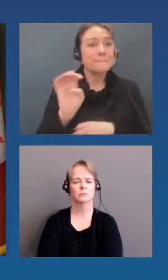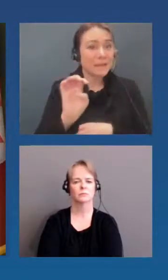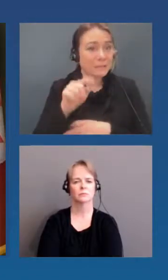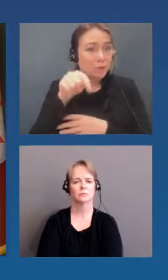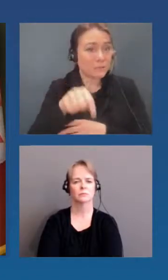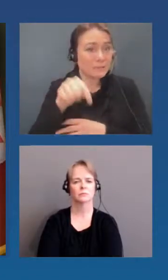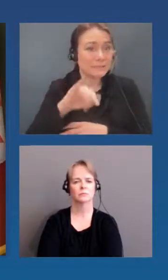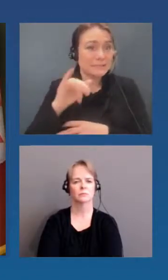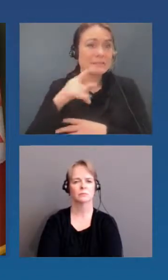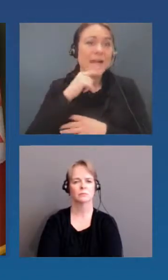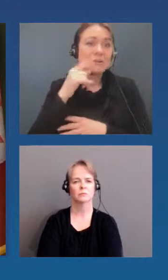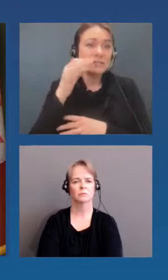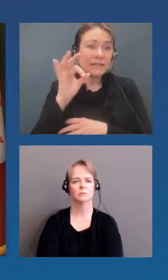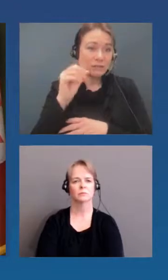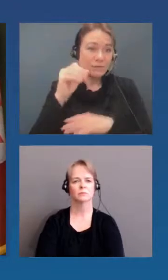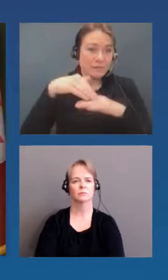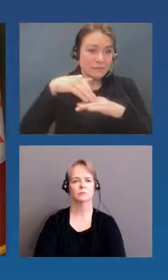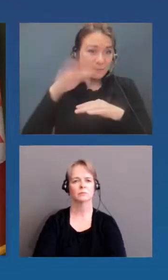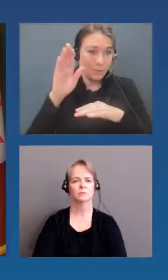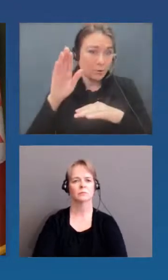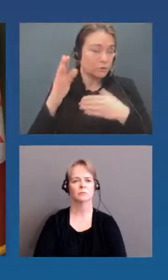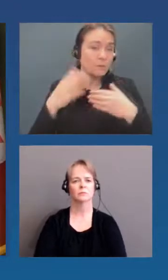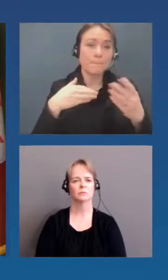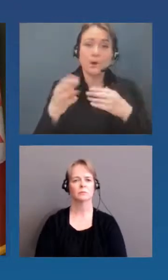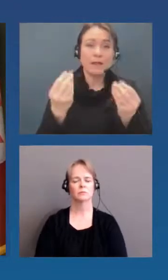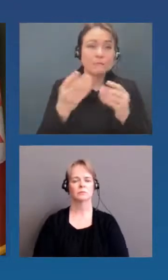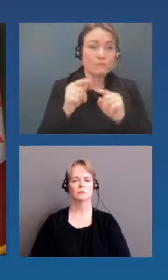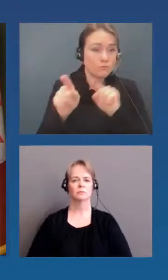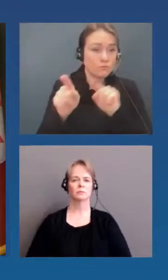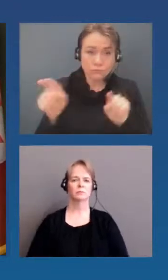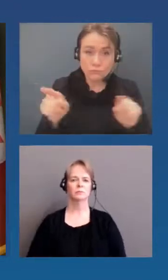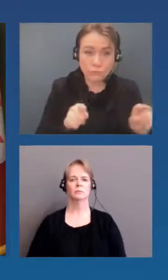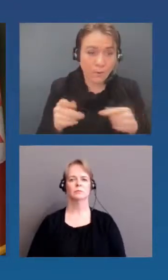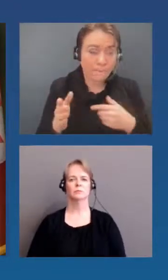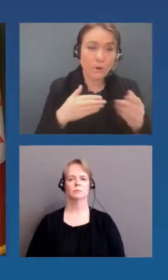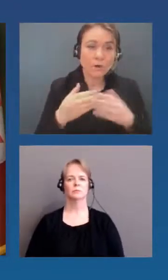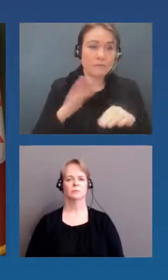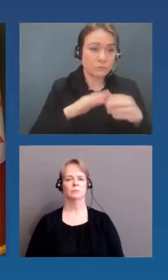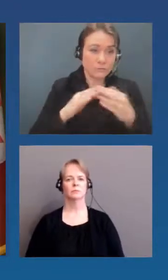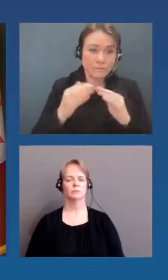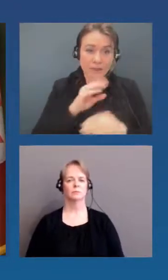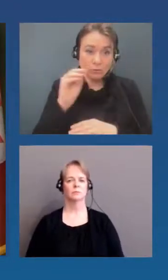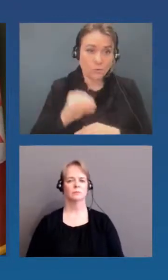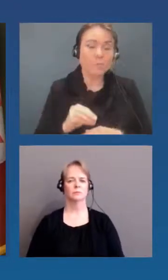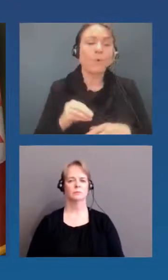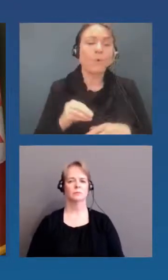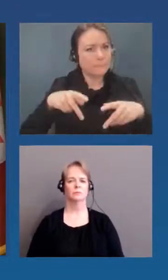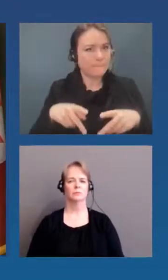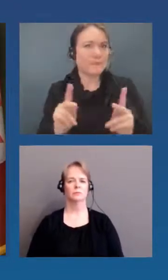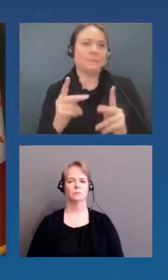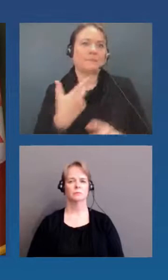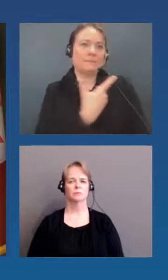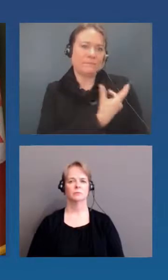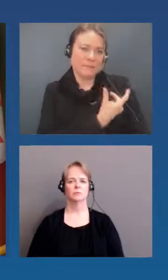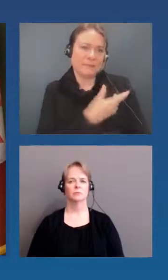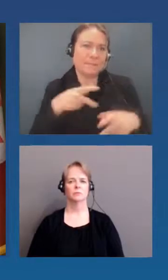ont 90 ans et plus, peu importe où ils sont dans la ville d'Ottawa, deviennent éligibles.